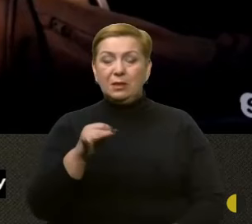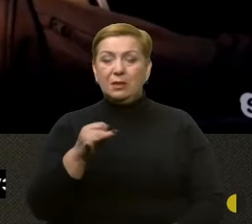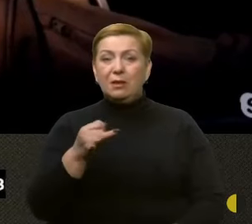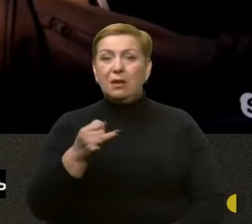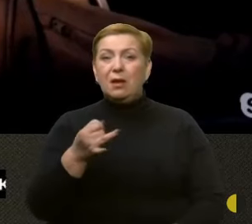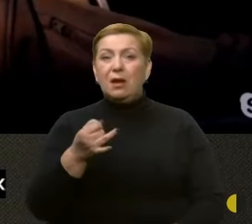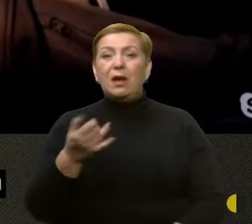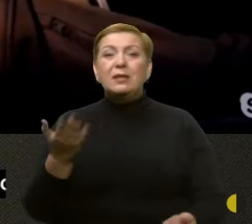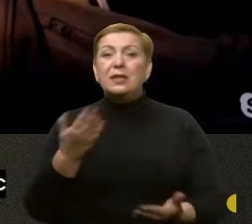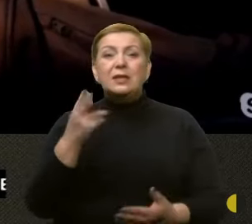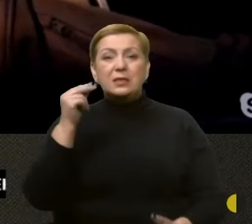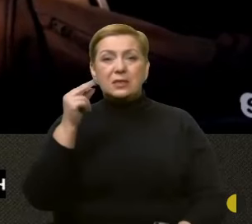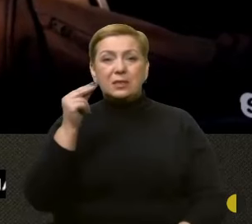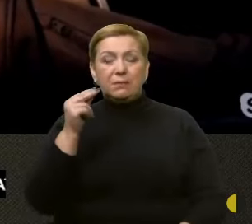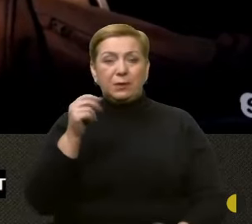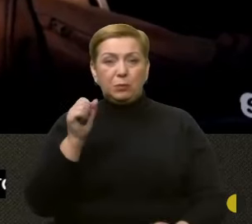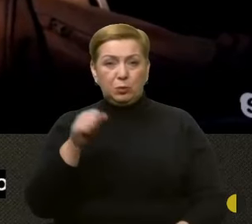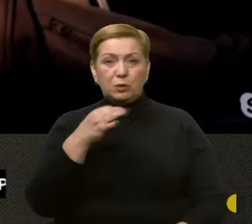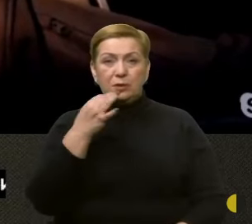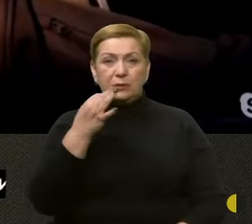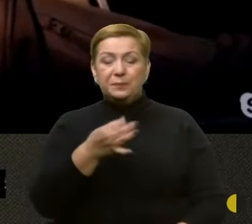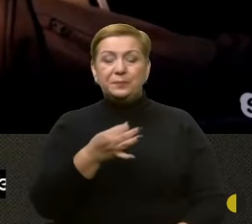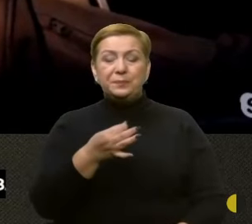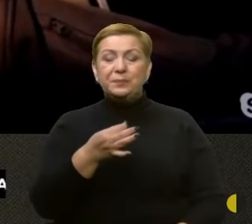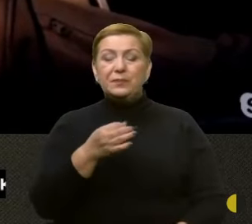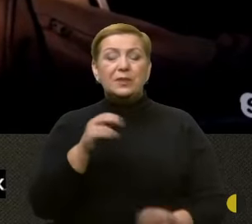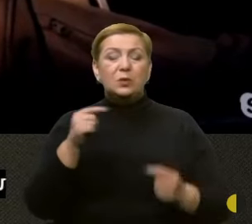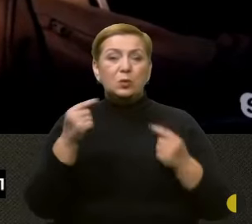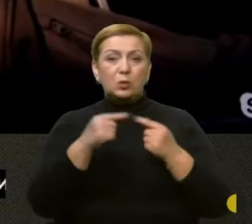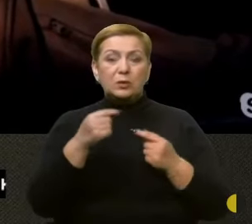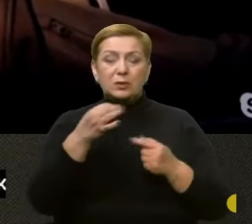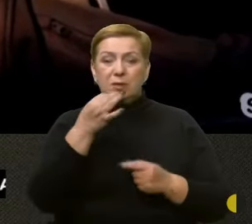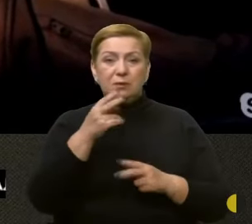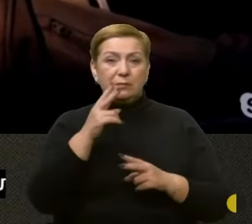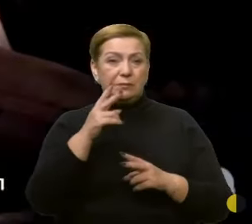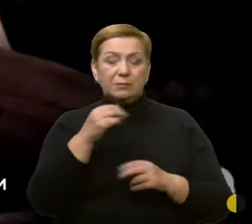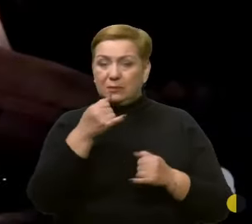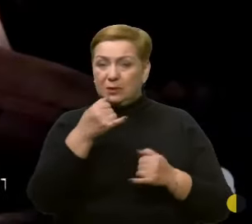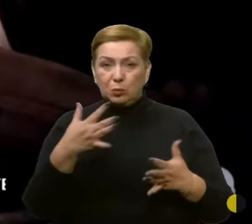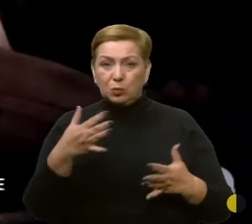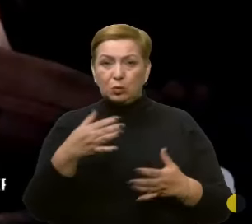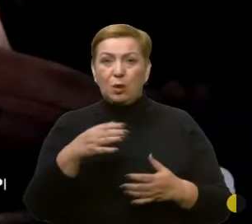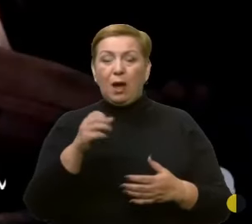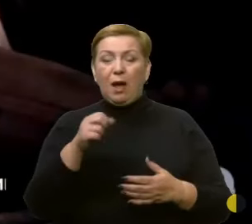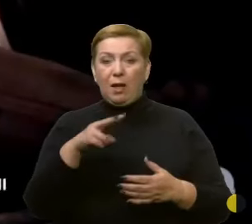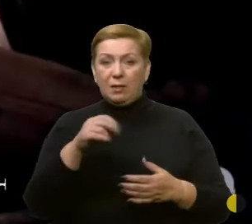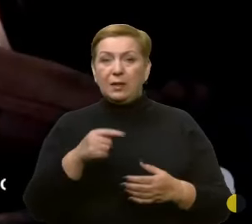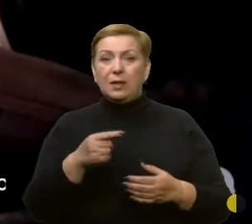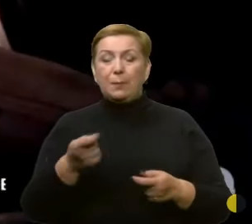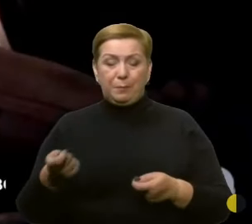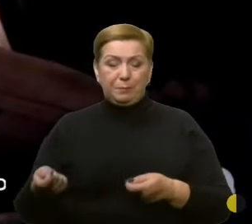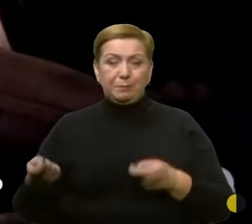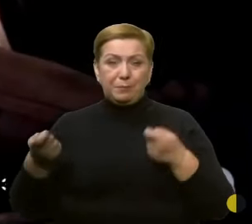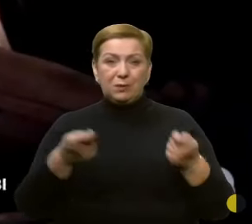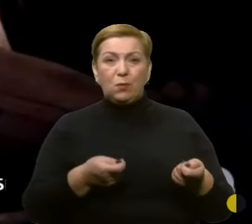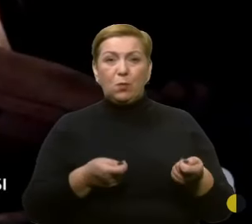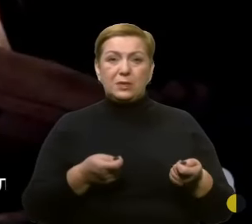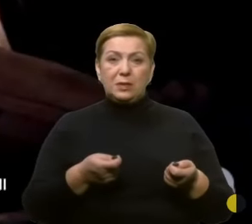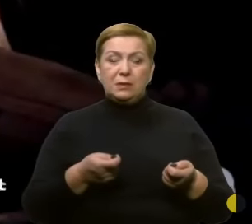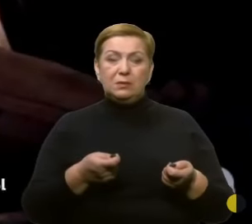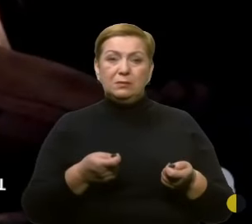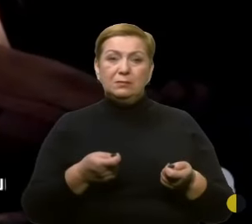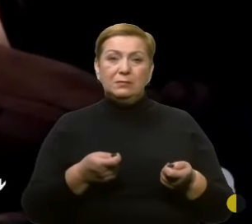Ну, я вам зараз цифри точно не скажу, але те, що підвозять, ну, приблизно з того ж самого «Шторм-Зету», те, що